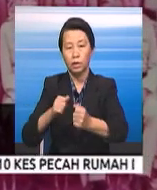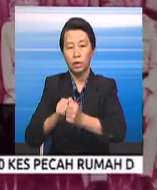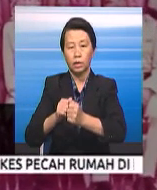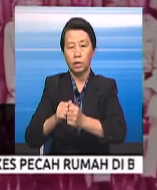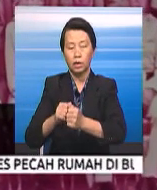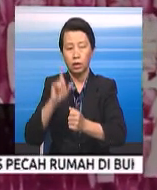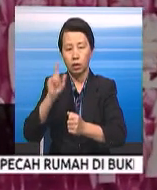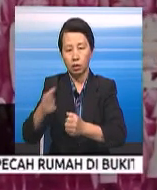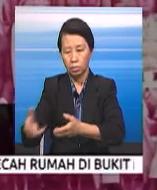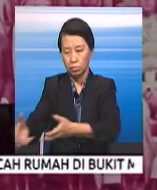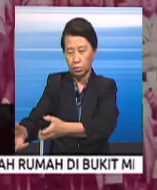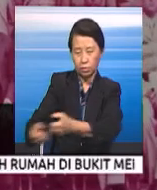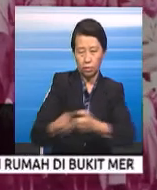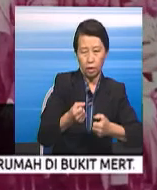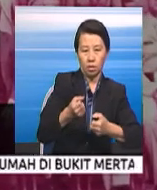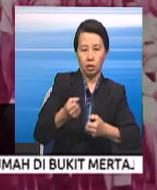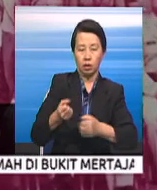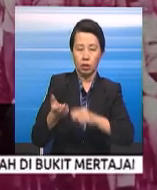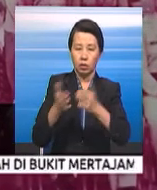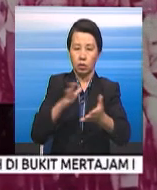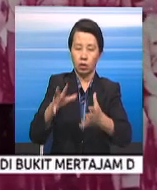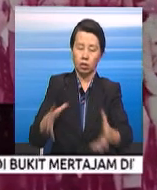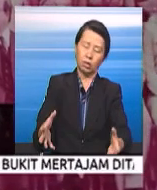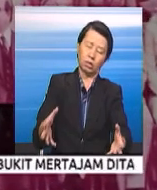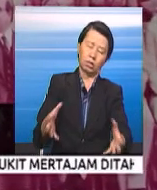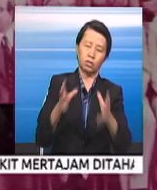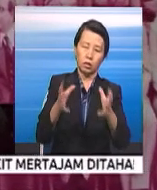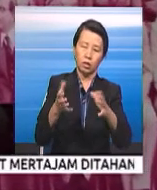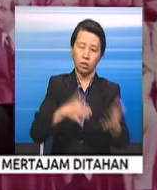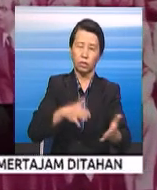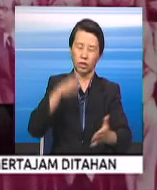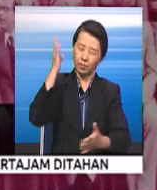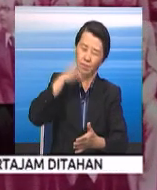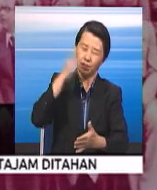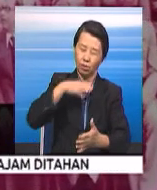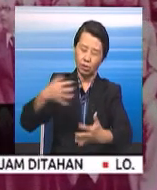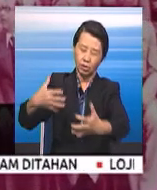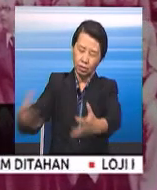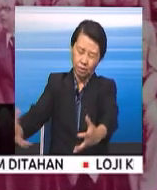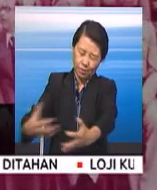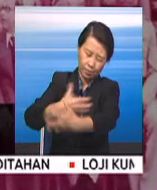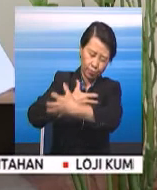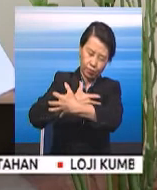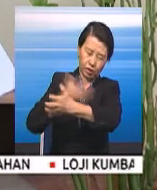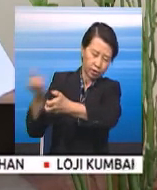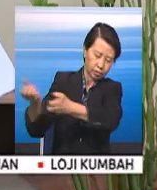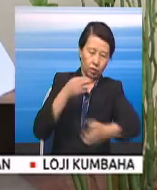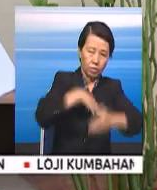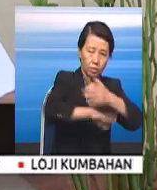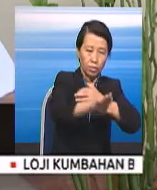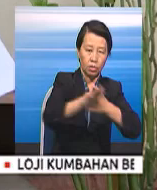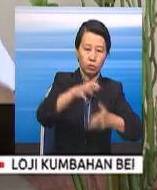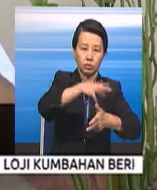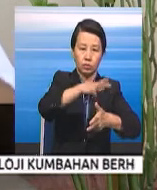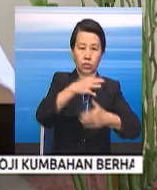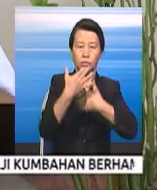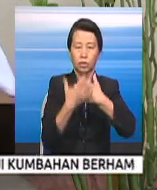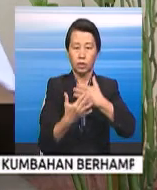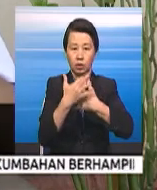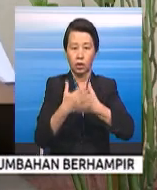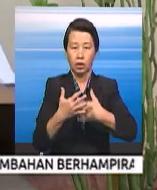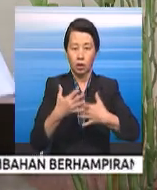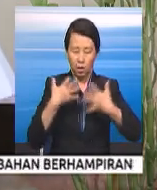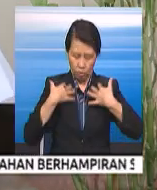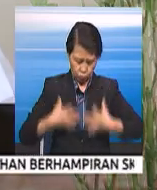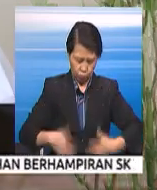tarik mayat masuklah. Dengan kaku dia macam ni dah, dengan bau dia, lepas tu dah lewat juga sikit lah apa ni dengan darah tu. Flying suit saya pun